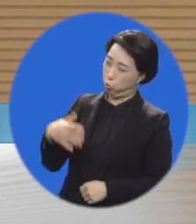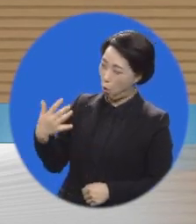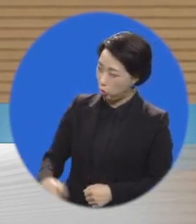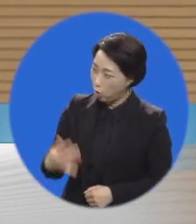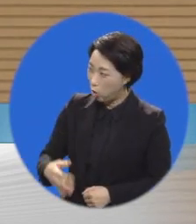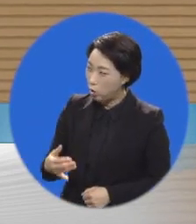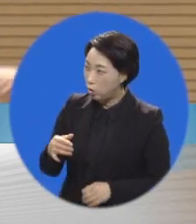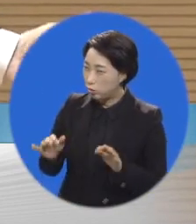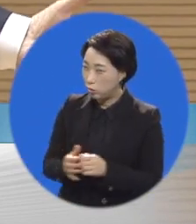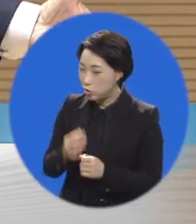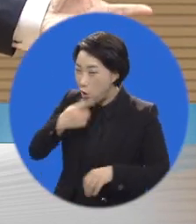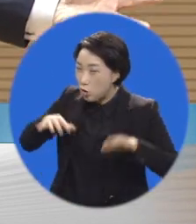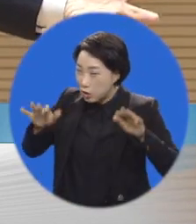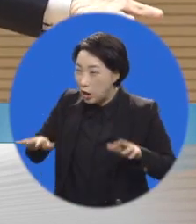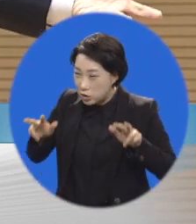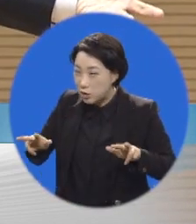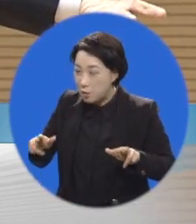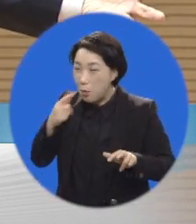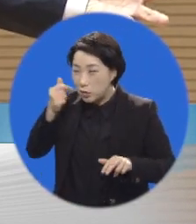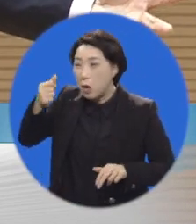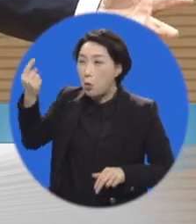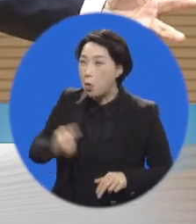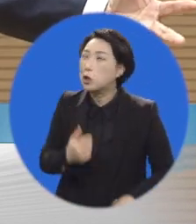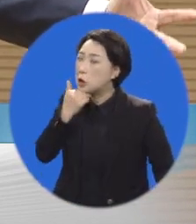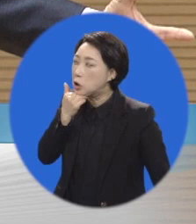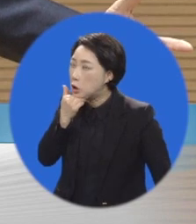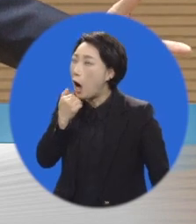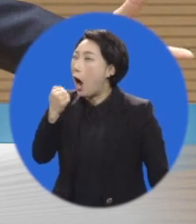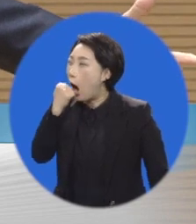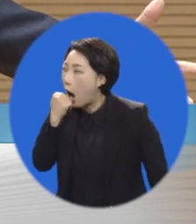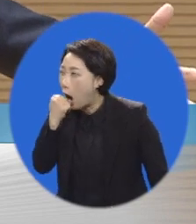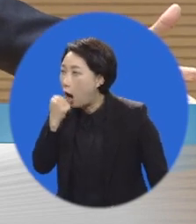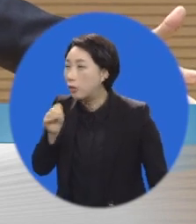천사들이 지금 막 목사님 오기를 얼마나 기다리는지 몰라요.